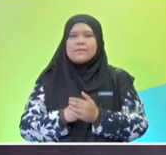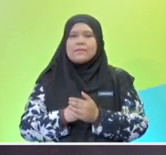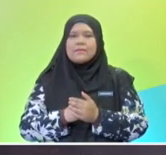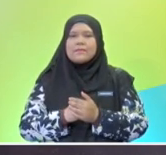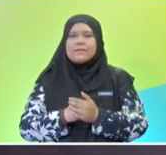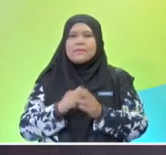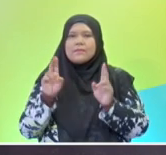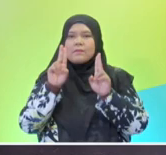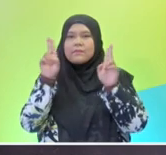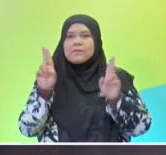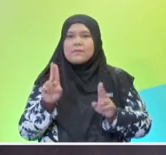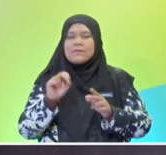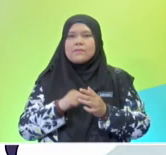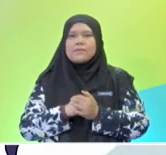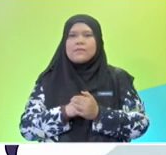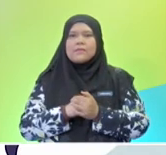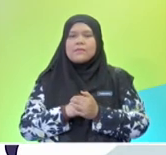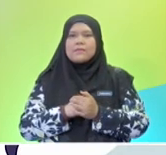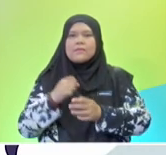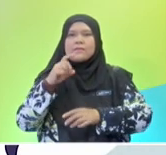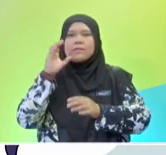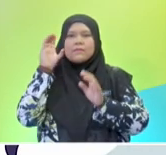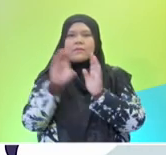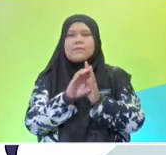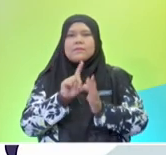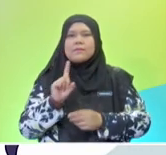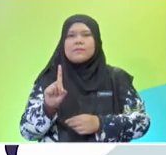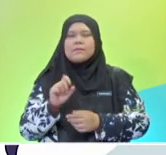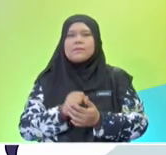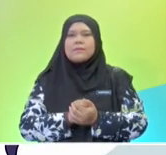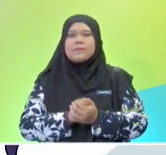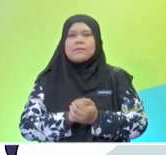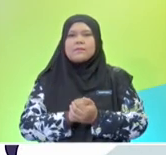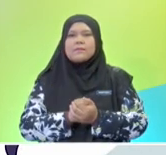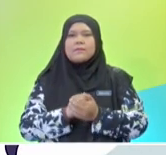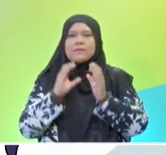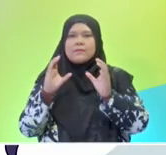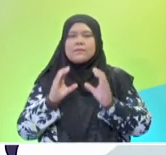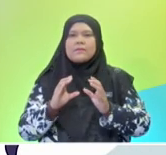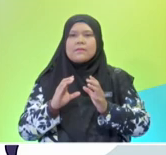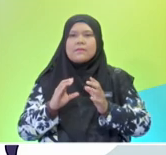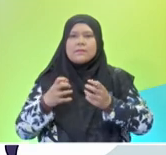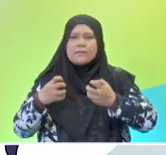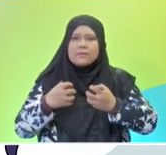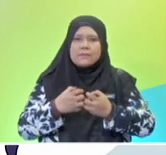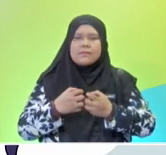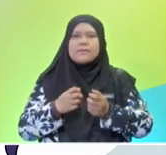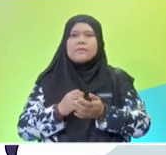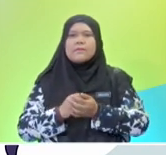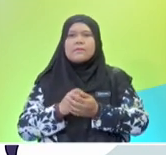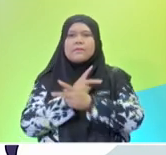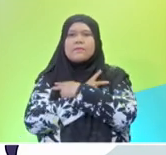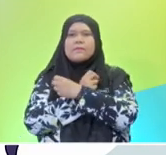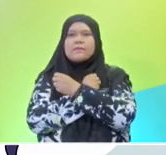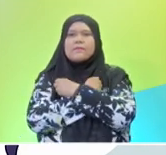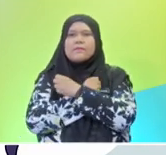Baik. Okey, gambar satu. Nyatakan cara mengeratkan kasih sayang sesama ahli keluarga. Tengok